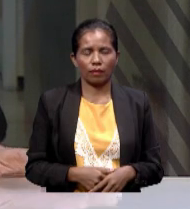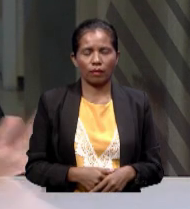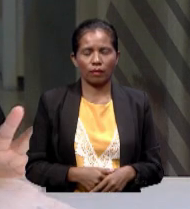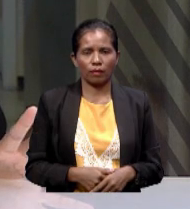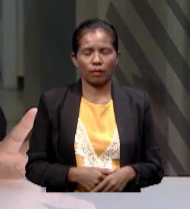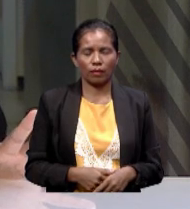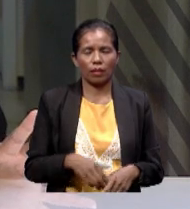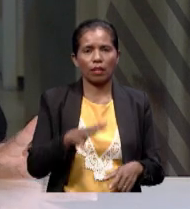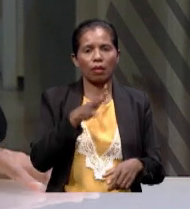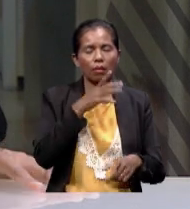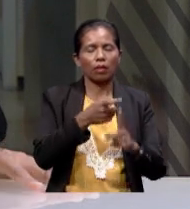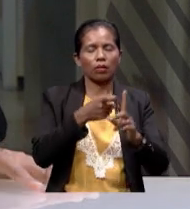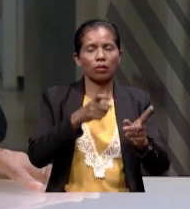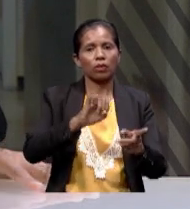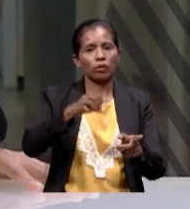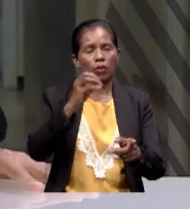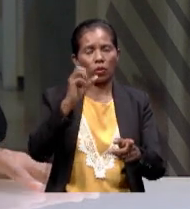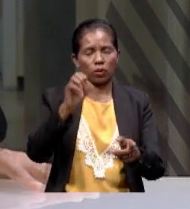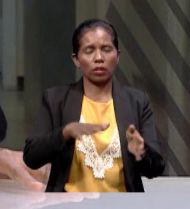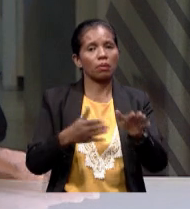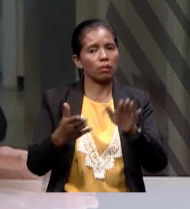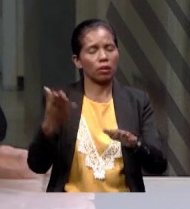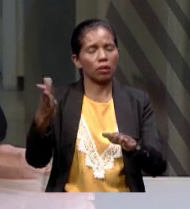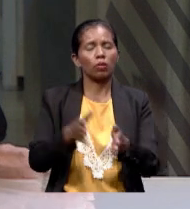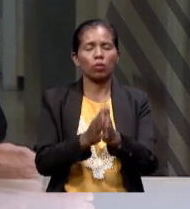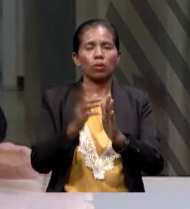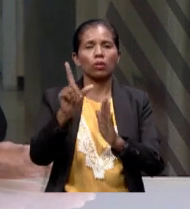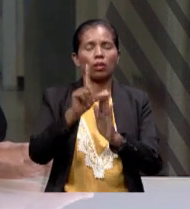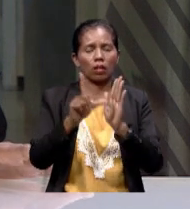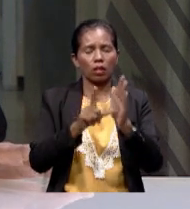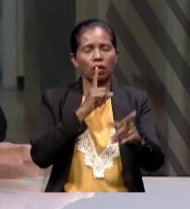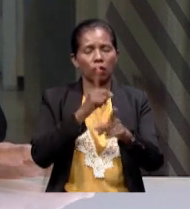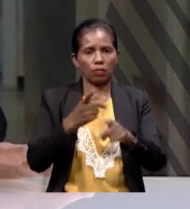Terminam o Cima TV, José Bernardo de Jesus, continua a exílio e a loj para o Parlamento Nacional.